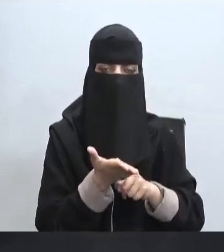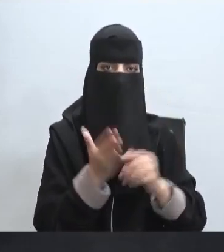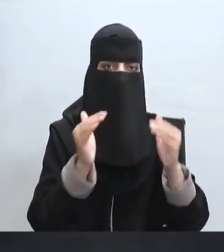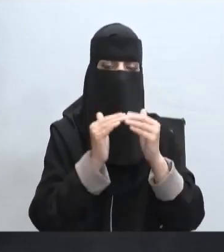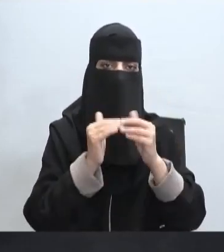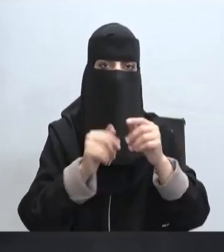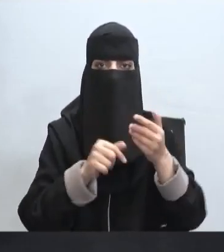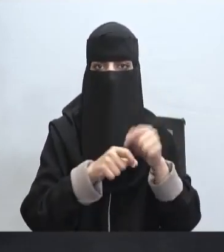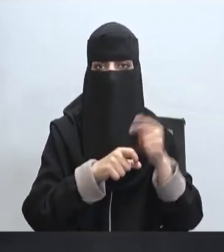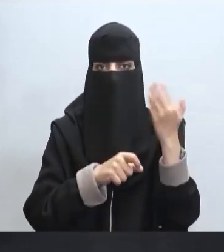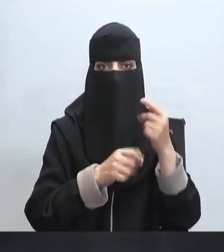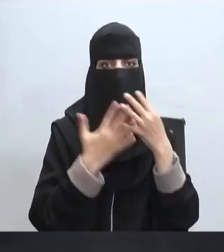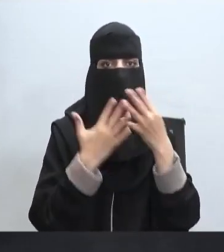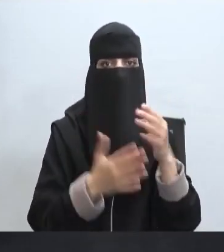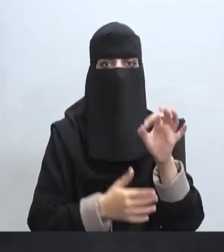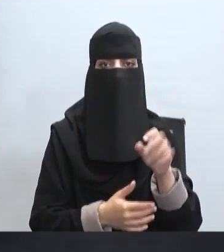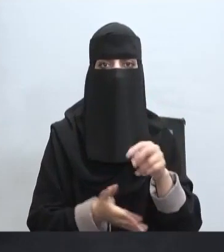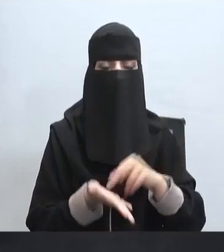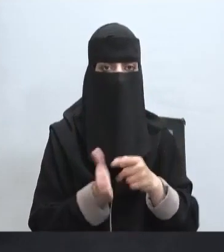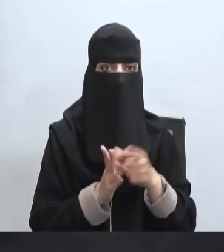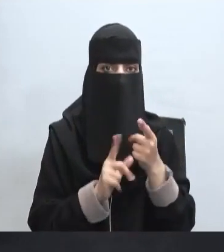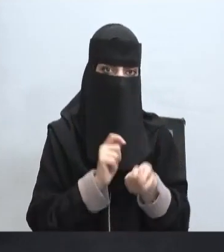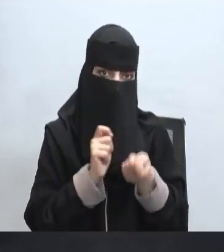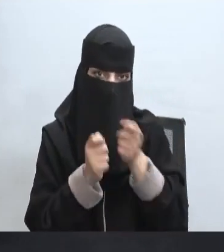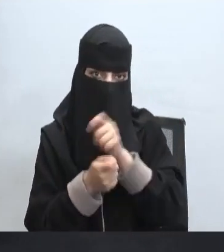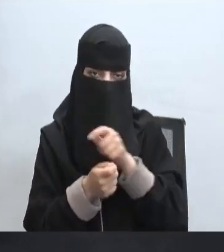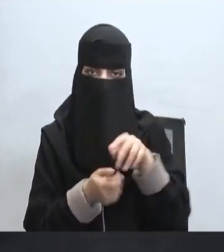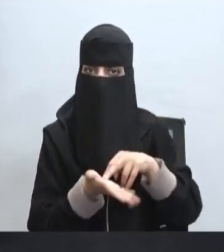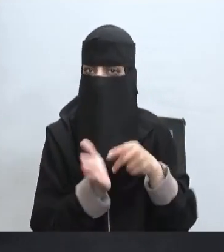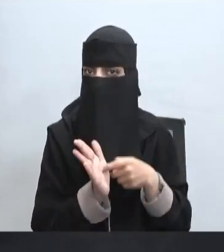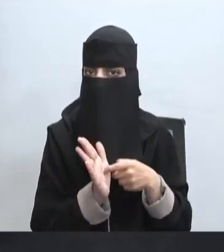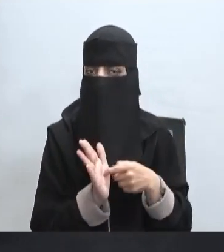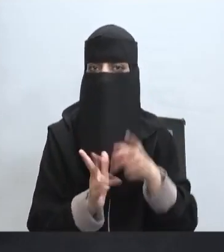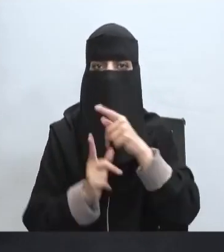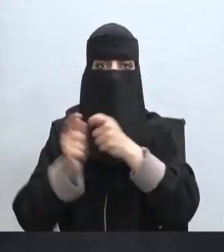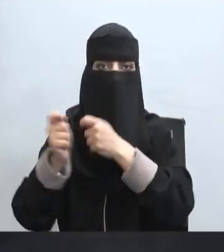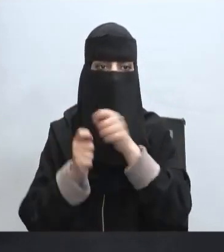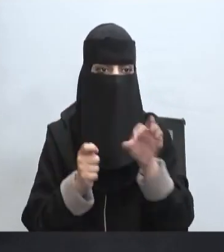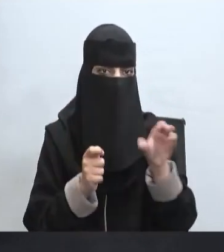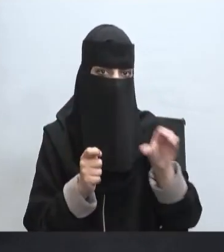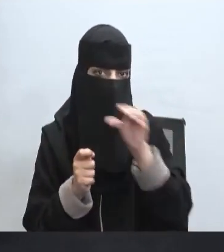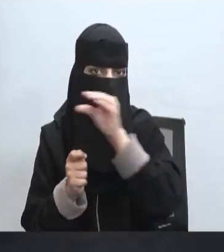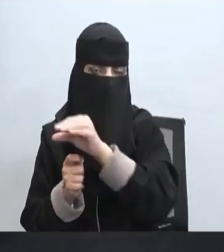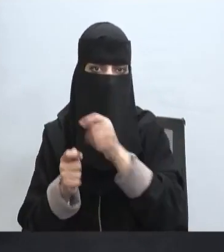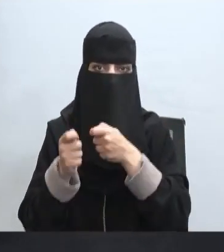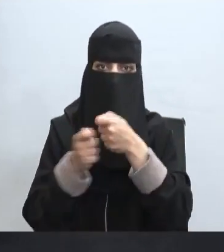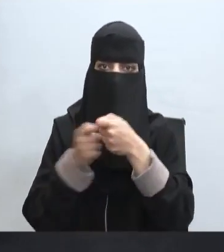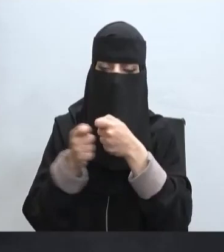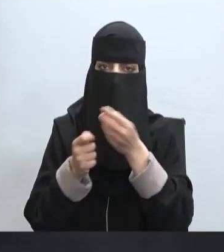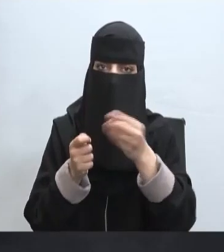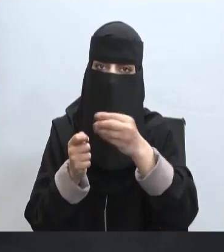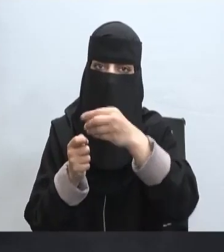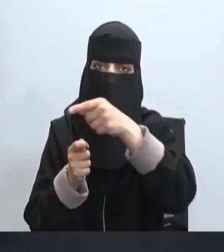بالفتره السابقه 950 ريال بخلاف اذا استثمرته فهذه 1000 ريال التي